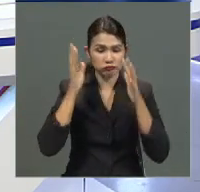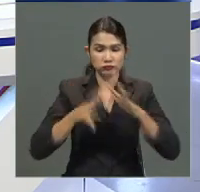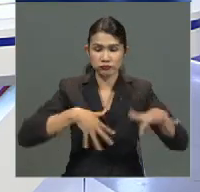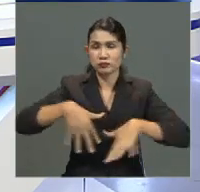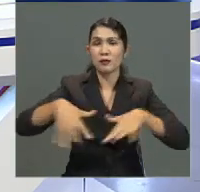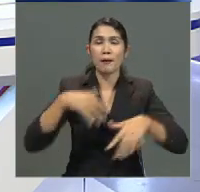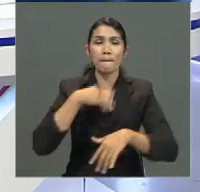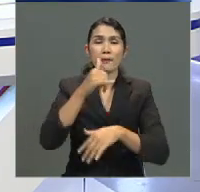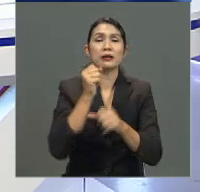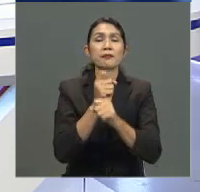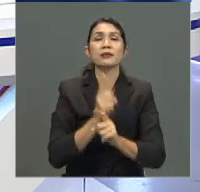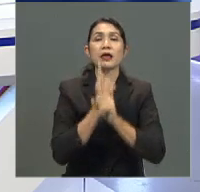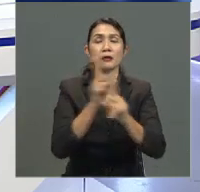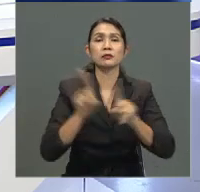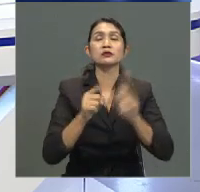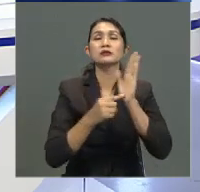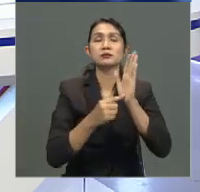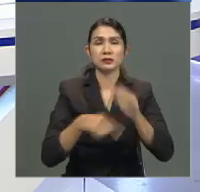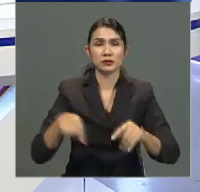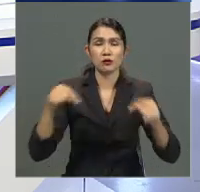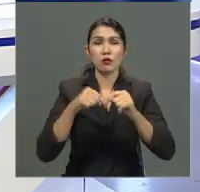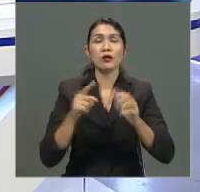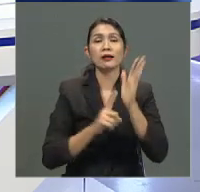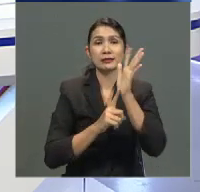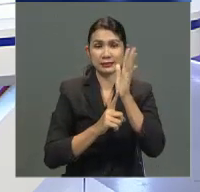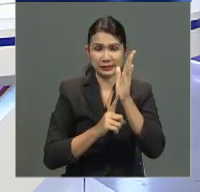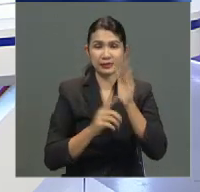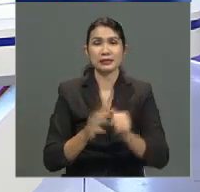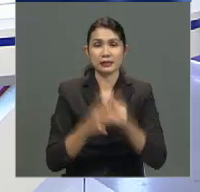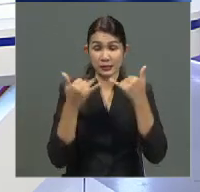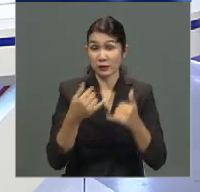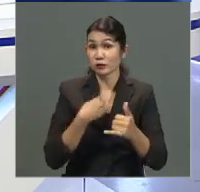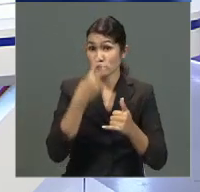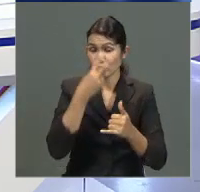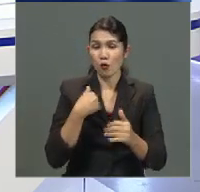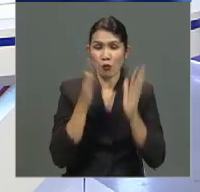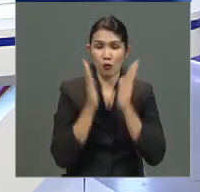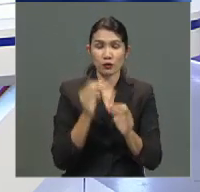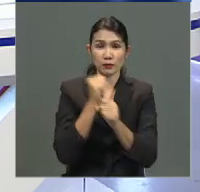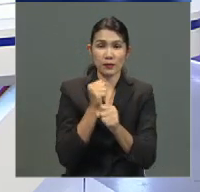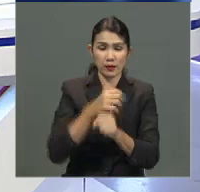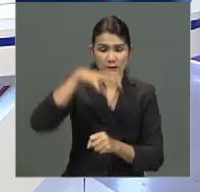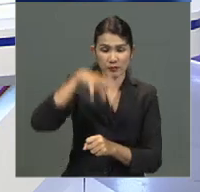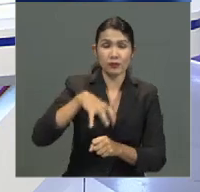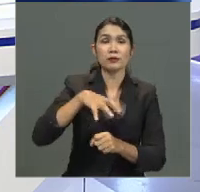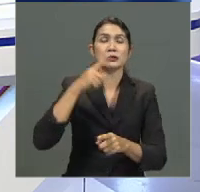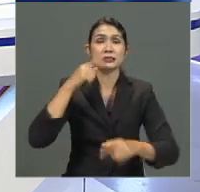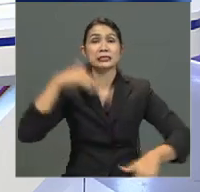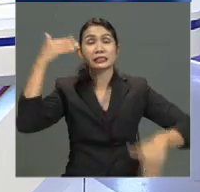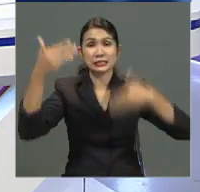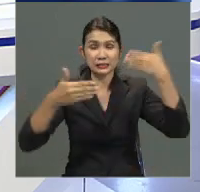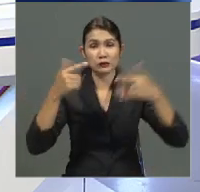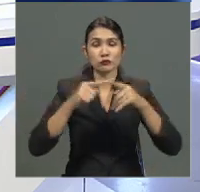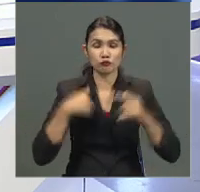ามประเพณีนะคะโดยเฉพาะการแห่เทียนพรรษาวันนี้จะพาไปดูบรรยากาศที่บุคลากรเจ้าหน้าที่ของกรมประชาสัมพันธ์จัดกิจกรรมนะค